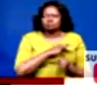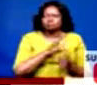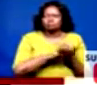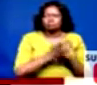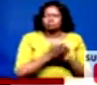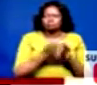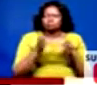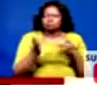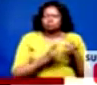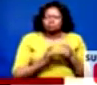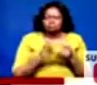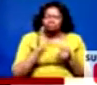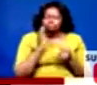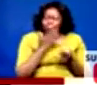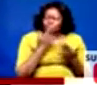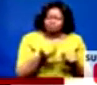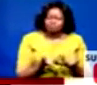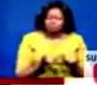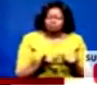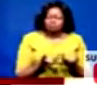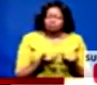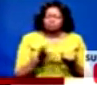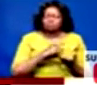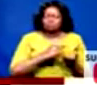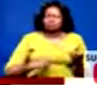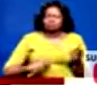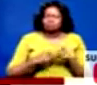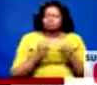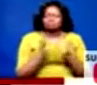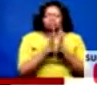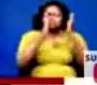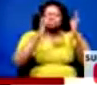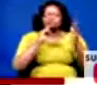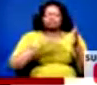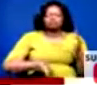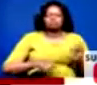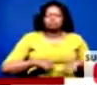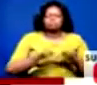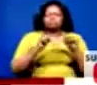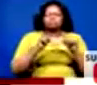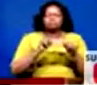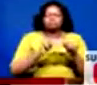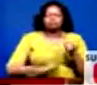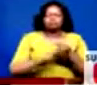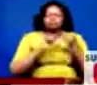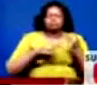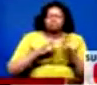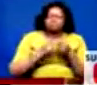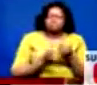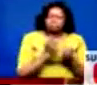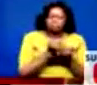rangi au dini. Tunampongeza sana na tunaomba aendelee kutuangalia sisi kina mama, ndio tuweze kulea watoto. Kitu